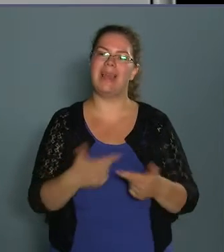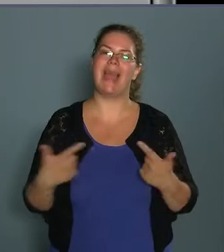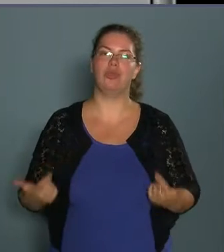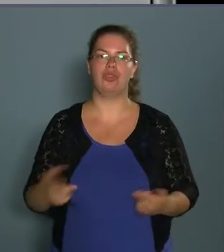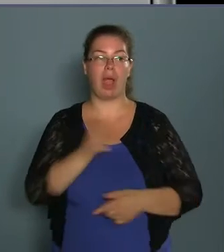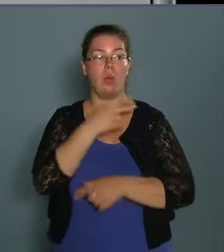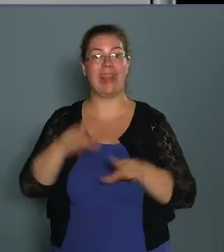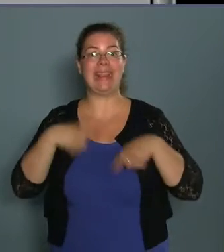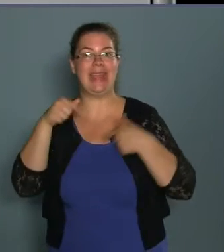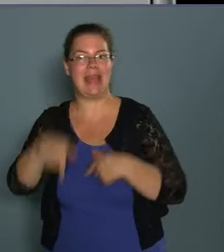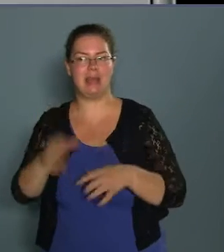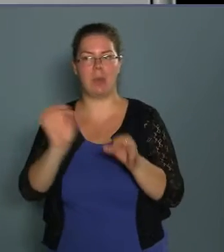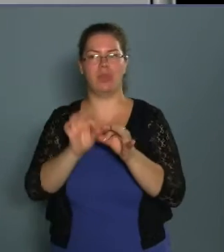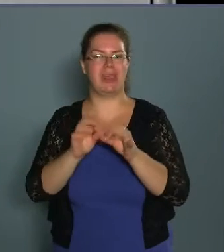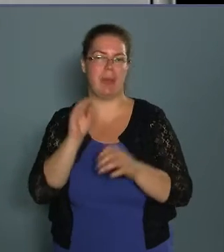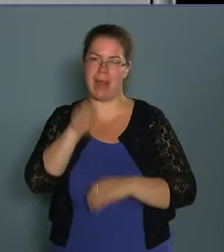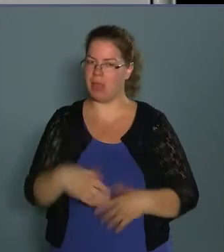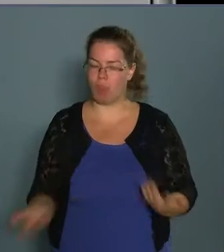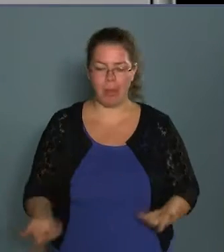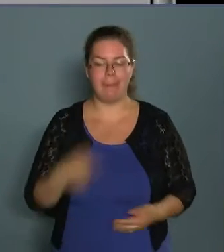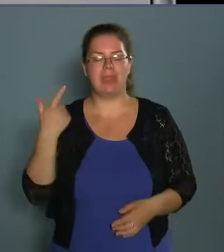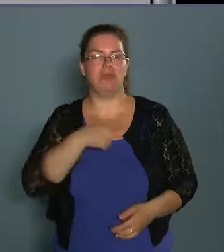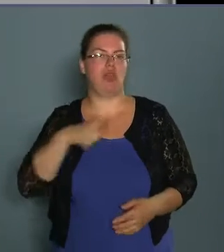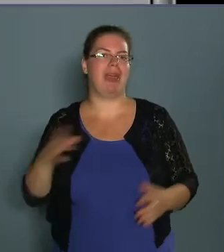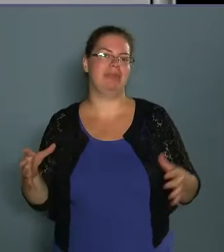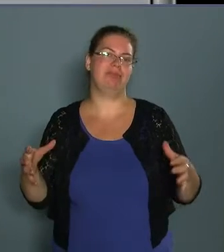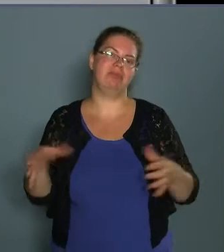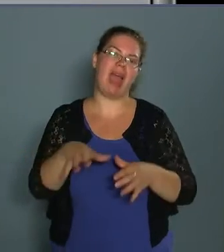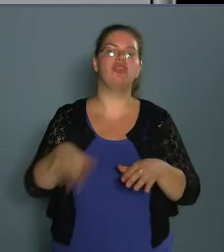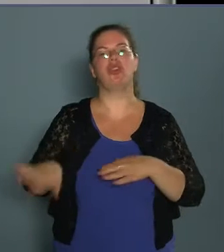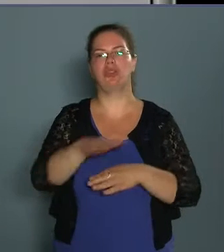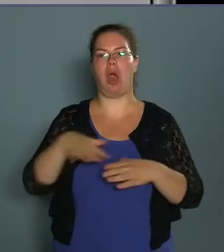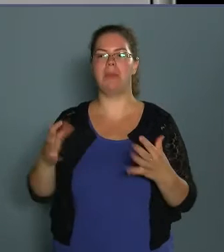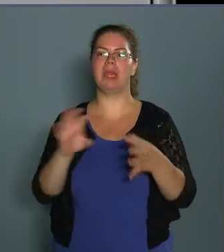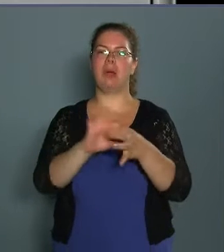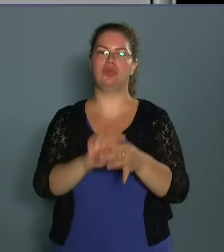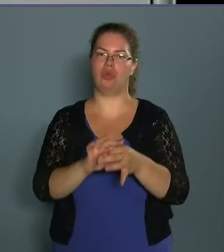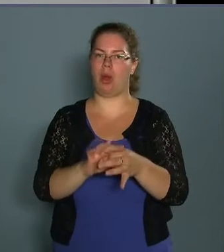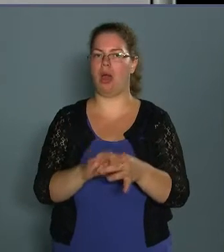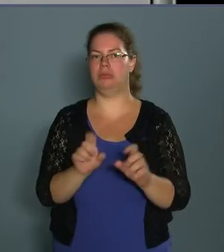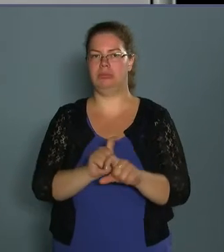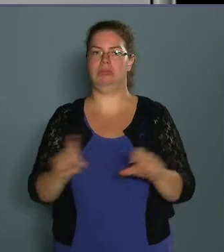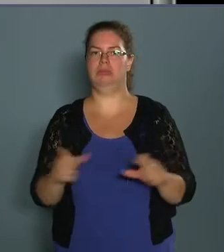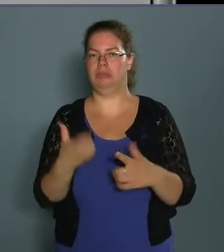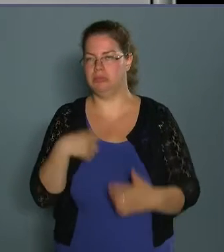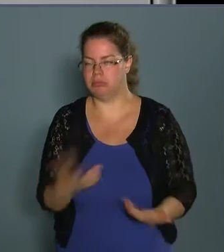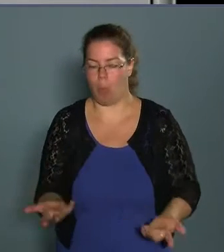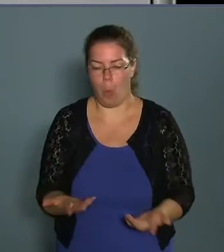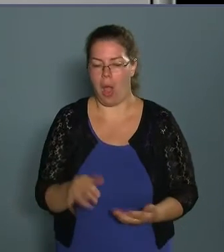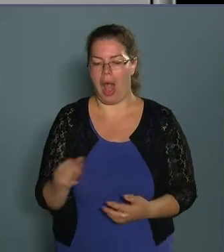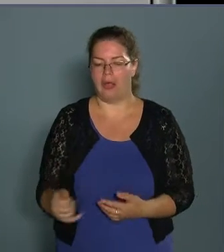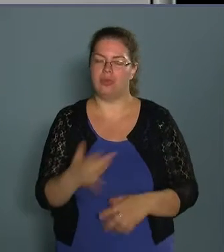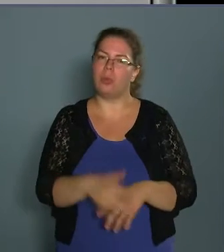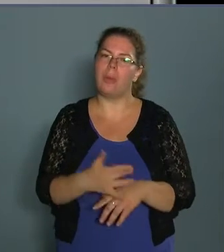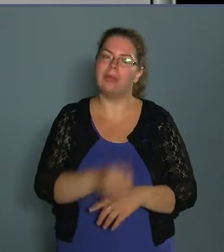és ügyeibe beleszólni. Mi csak a társadalmi kapcsolatot tartottuk úgymond, és próbáltunk